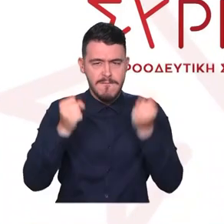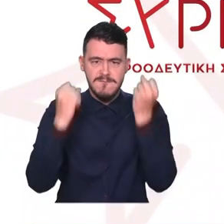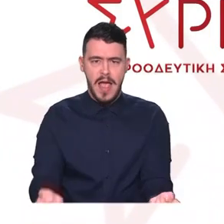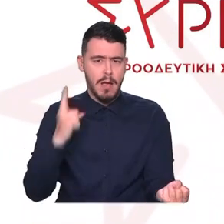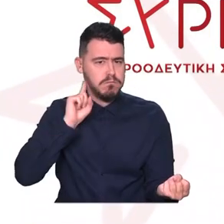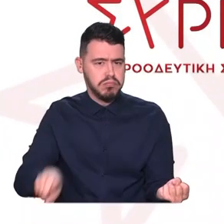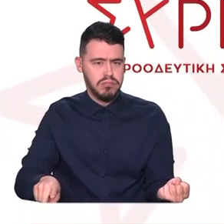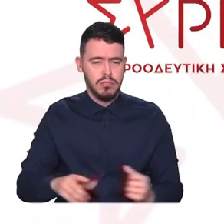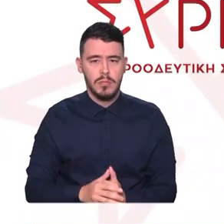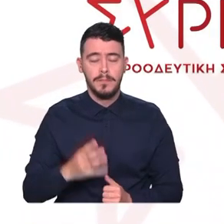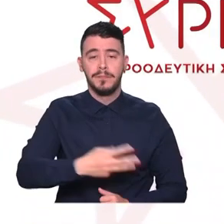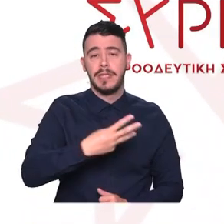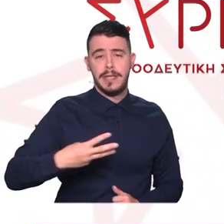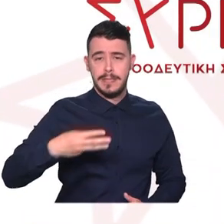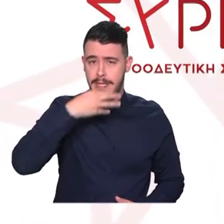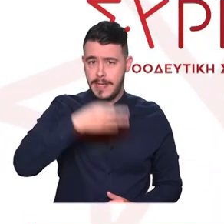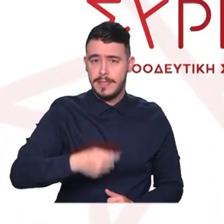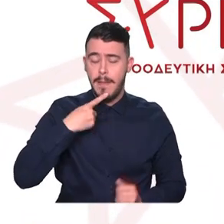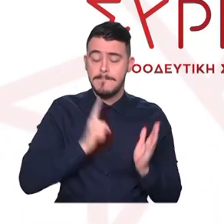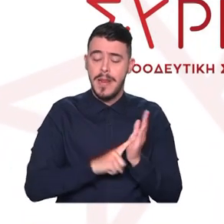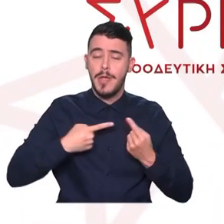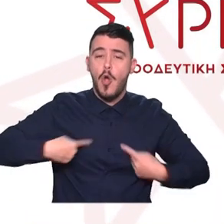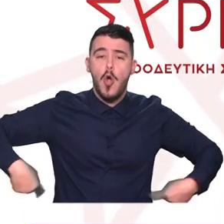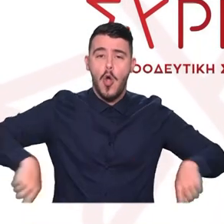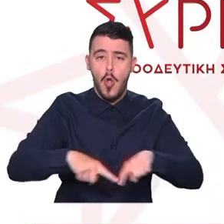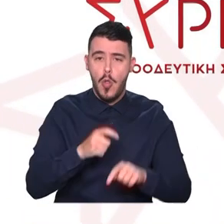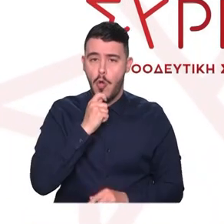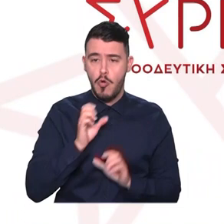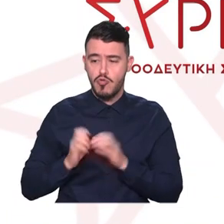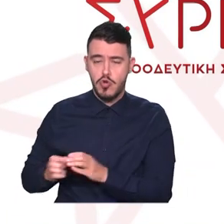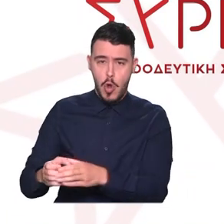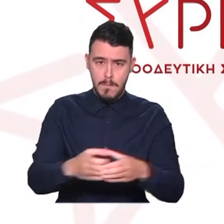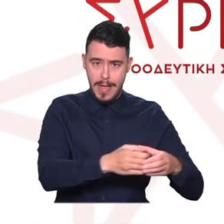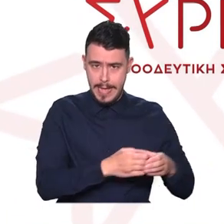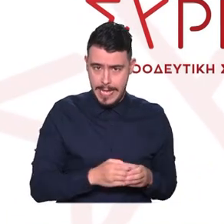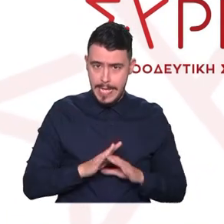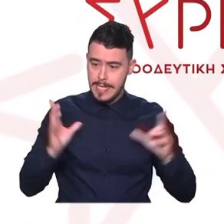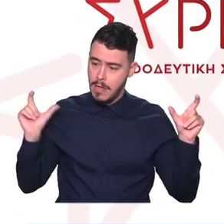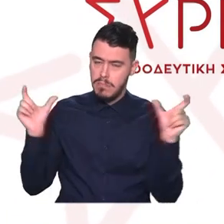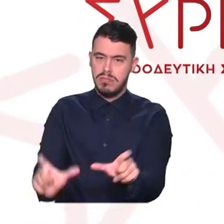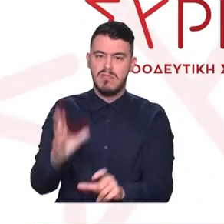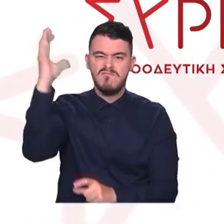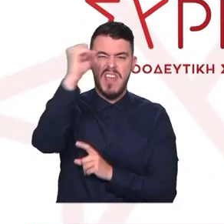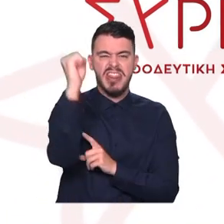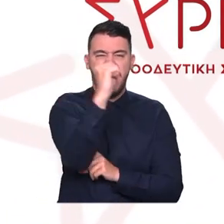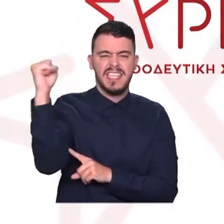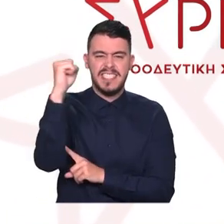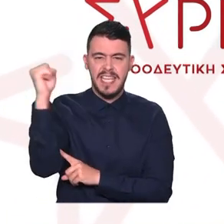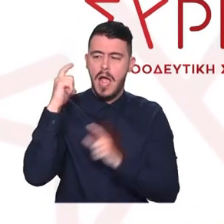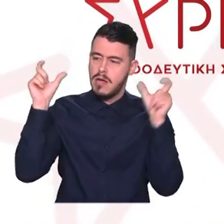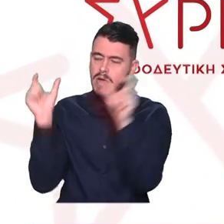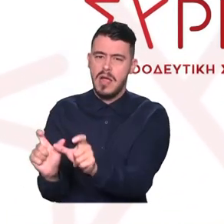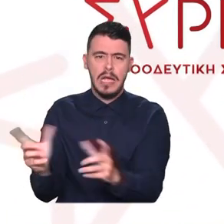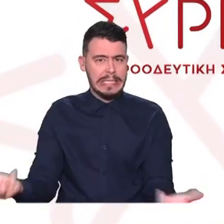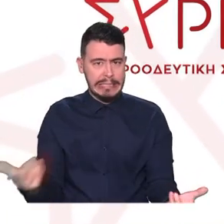προοδευτικές δυνάμεις οφείλουν να υψώσουν τείχος αλληλεγγύης και σεβασμού απέναντι στις προκλήσεις των ακροδεξιών που θέλουν να μετατρέψουν σε ζούγκλα τη Βουλή και